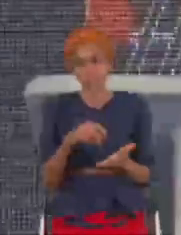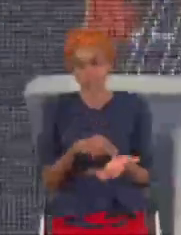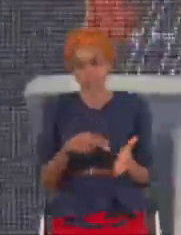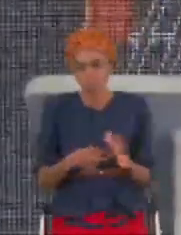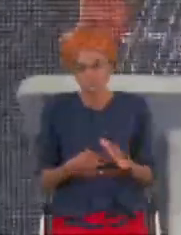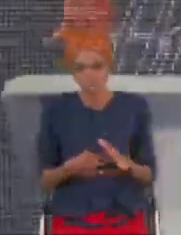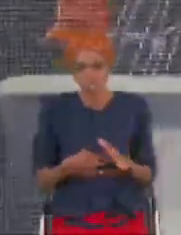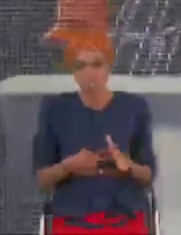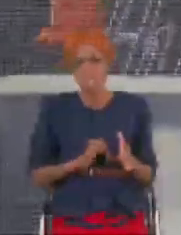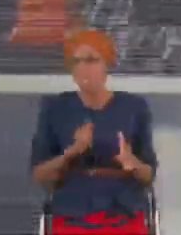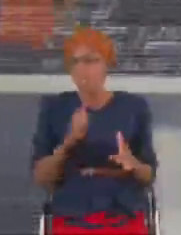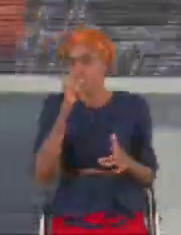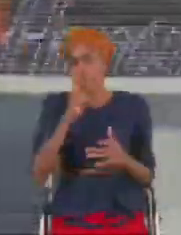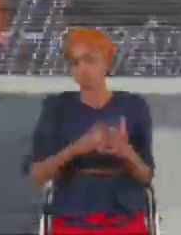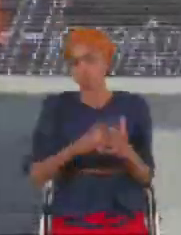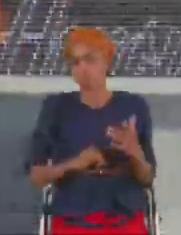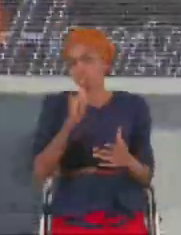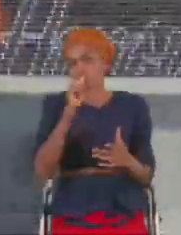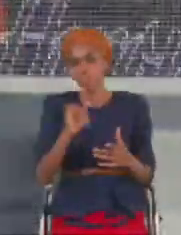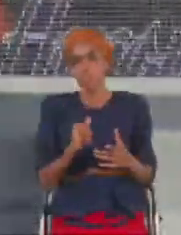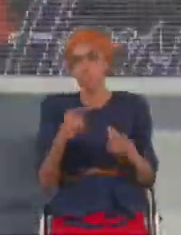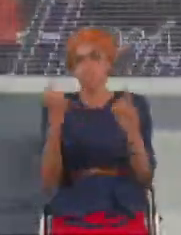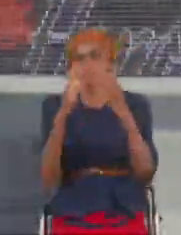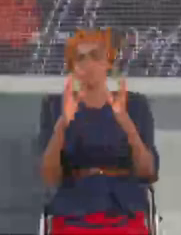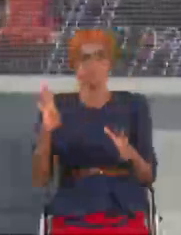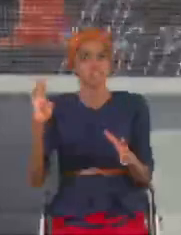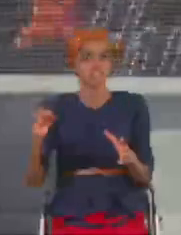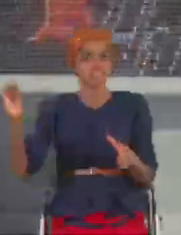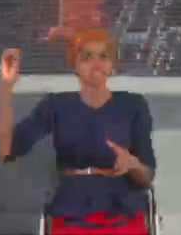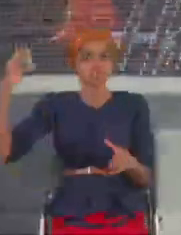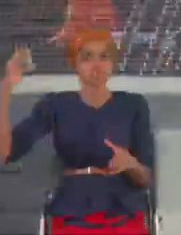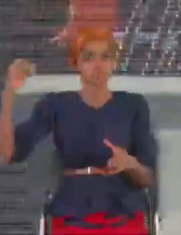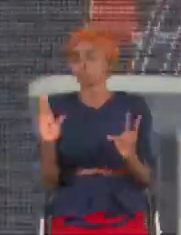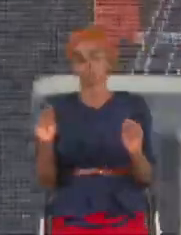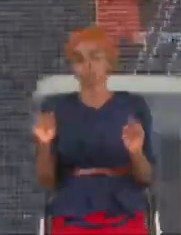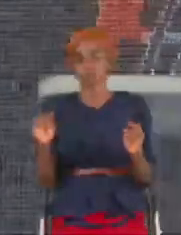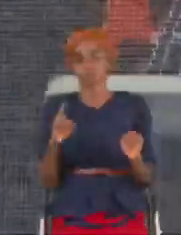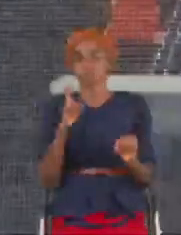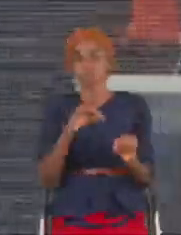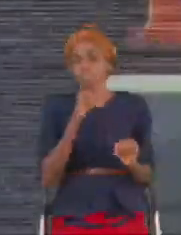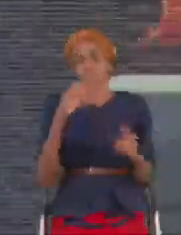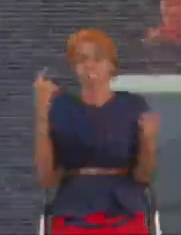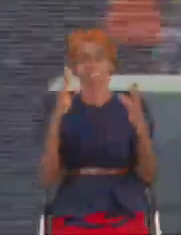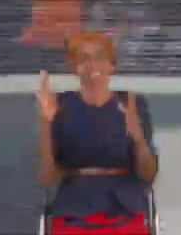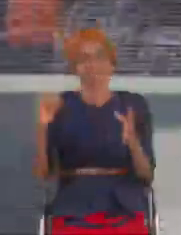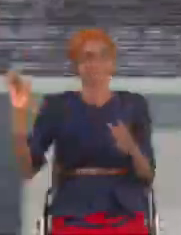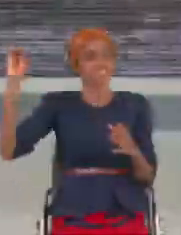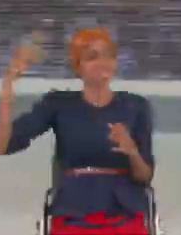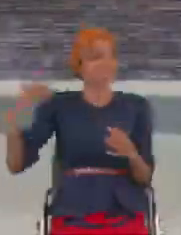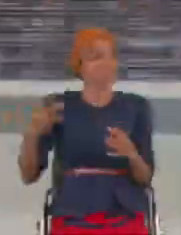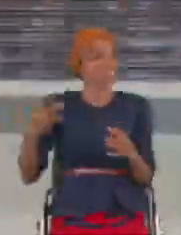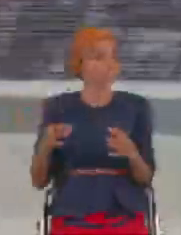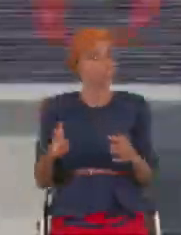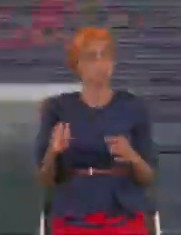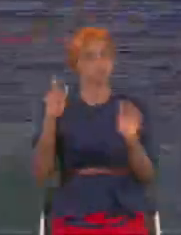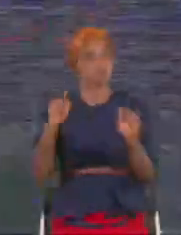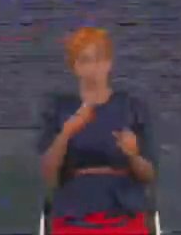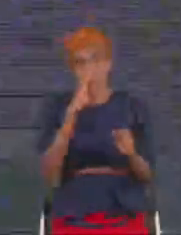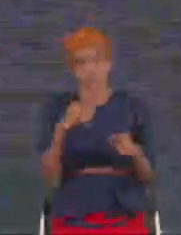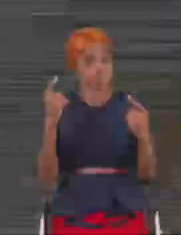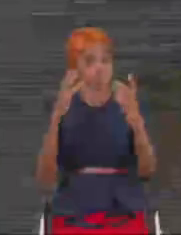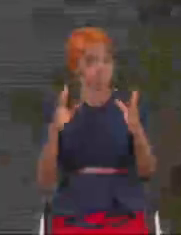pas dit je suis ce que je suis je suis un pécheur mais la grâce de dieu non tu n'es plus mon noeud pap échappe à la droite de dieu tu